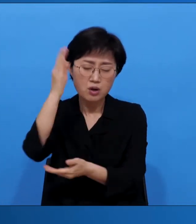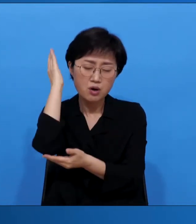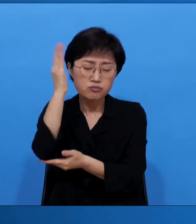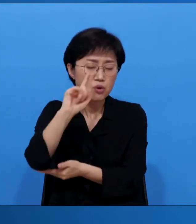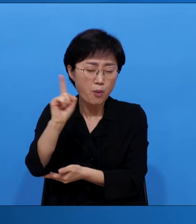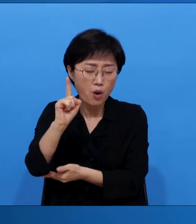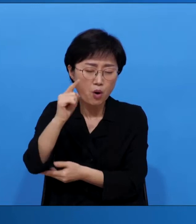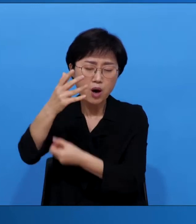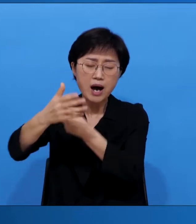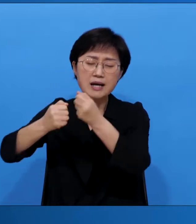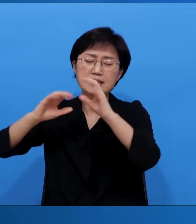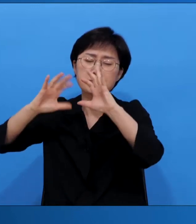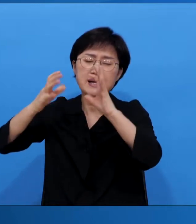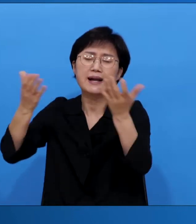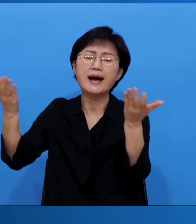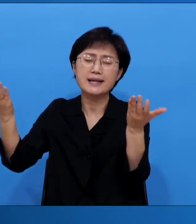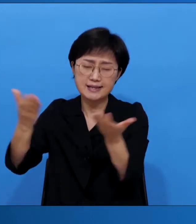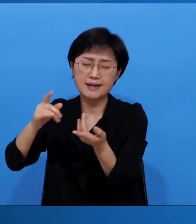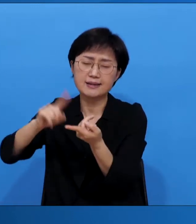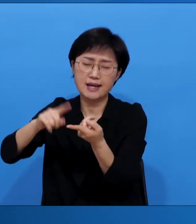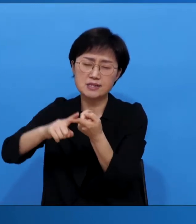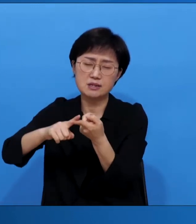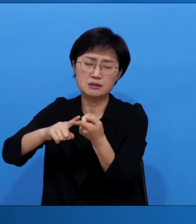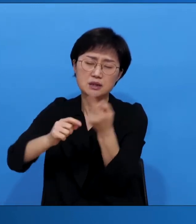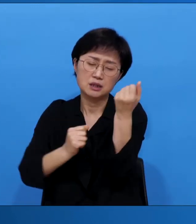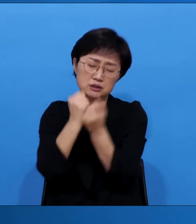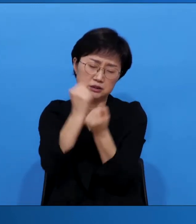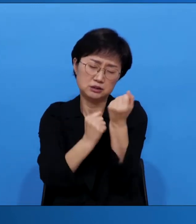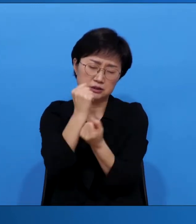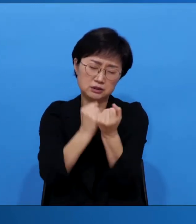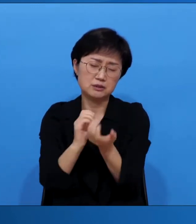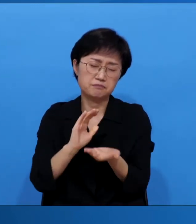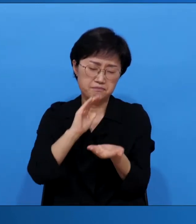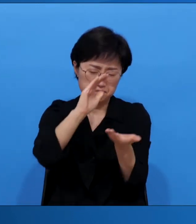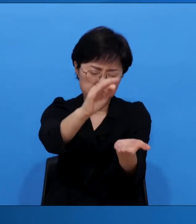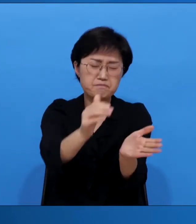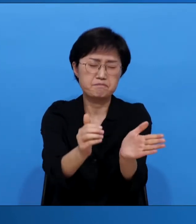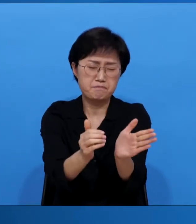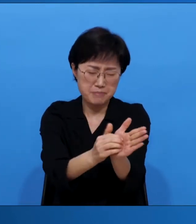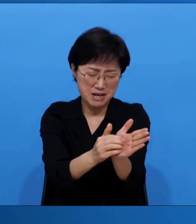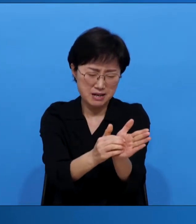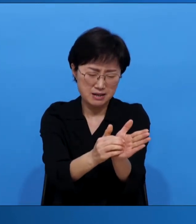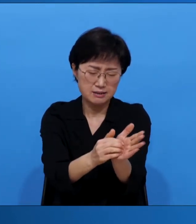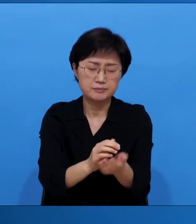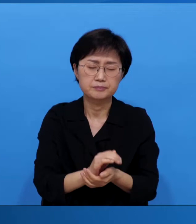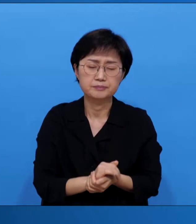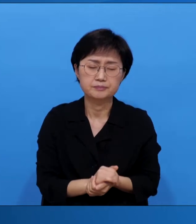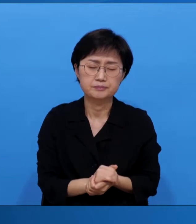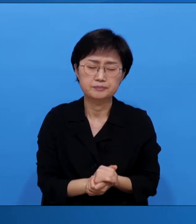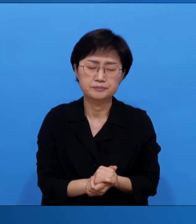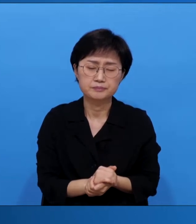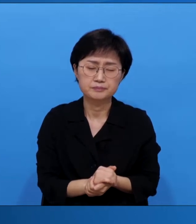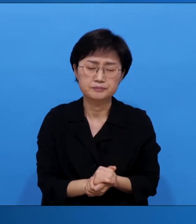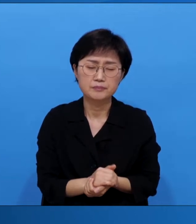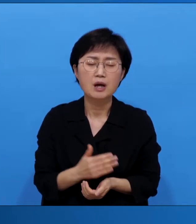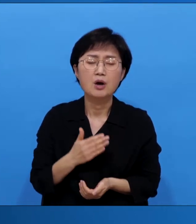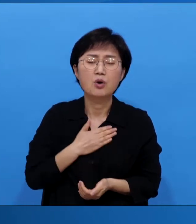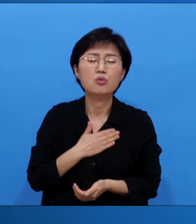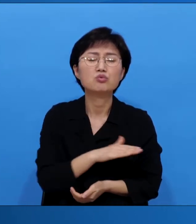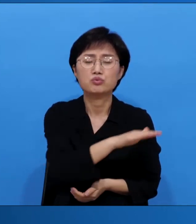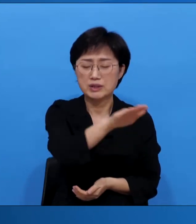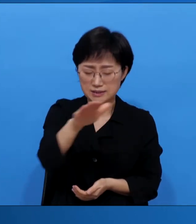일을 설명하셨습니다. Even when Jesus called his disciples to the Mount of Olives, he explained the things pertaining to the kingdom of God.